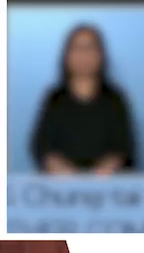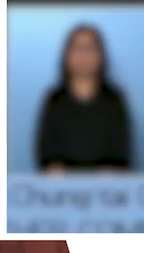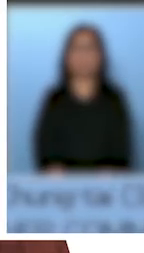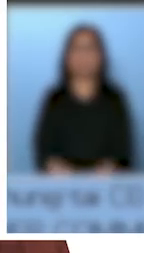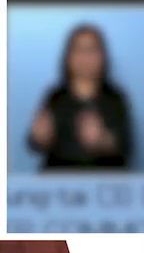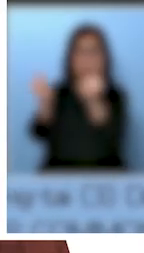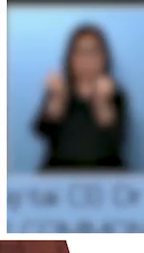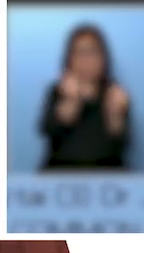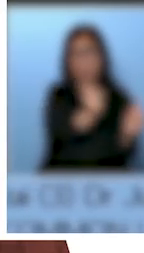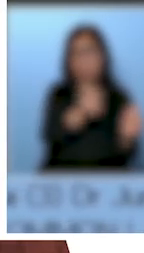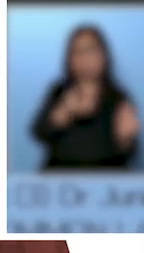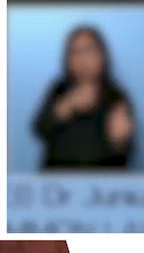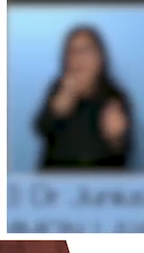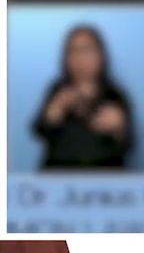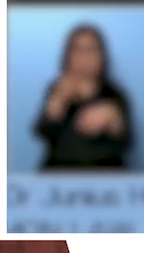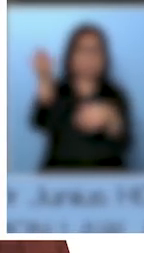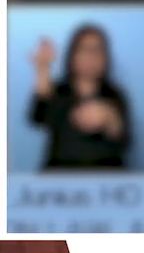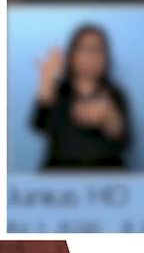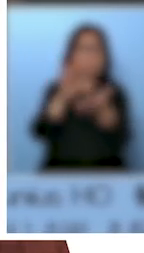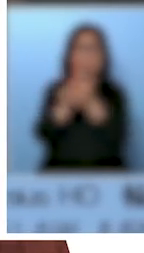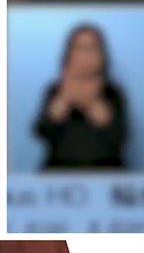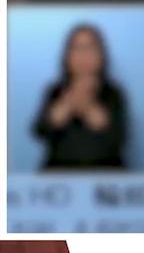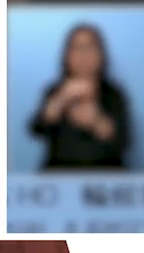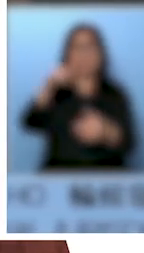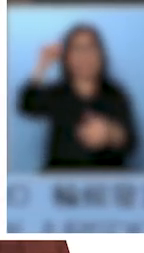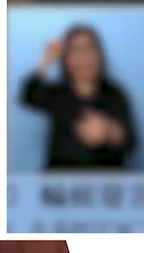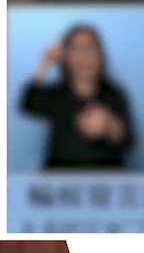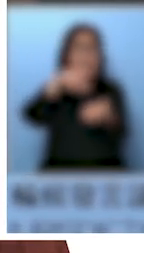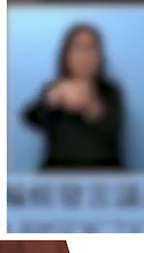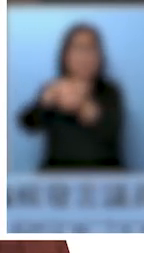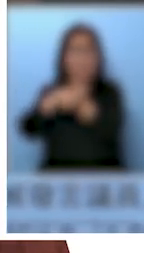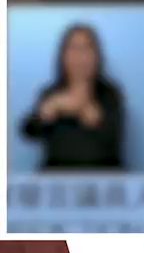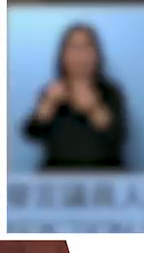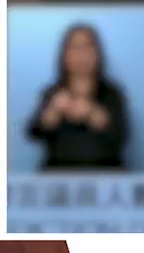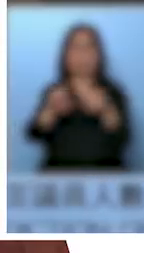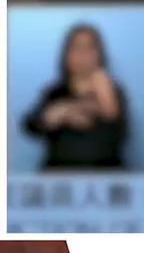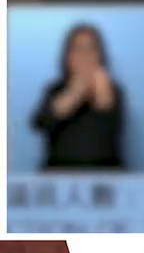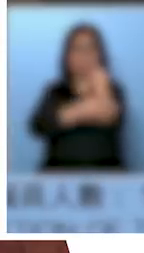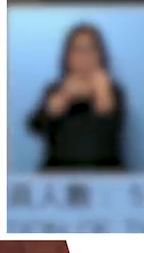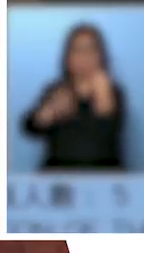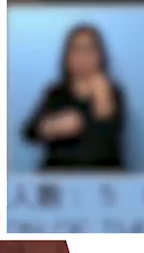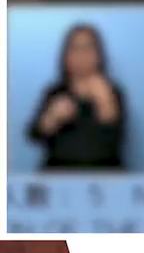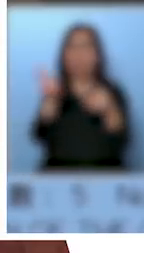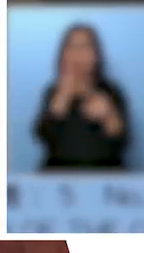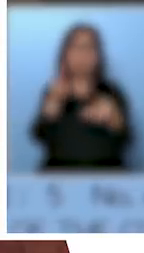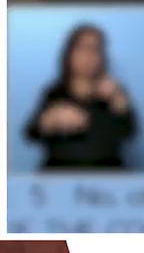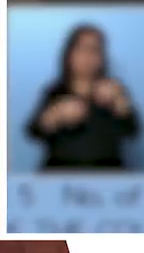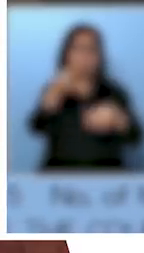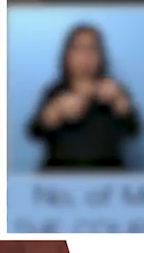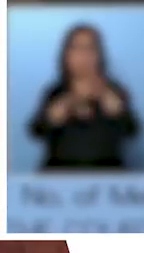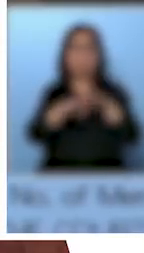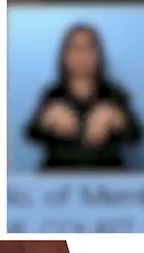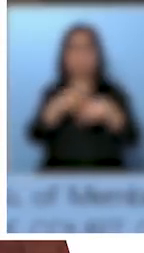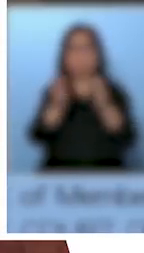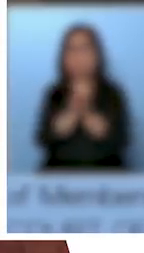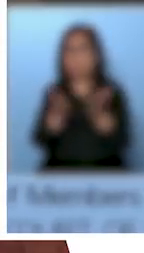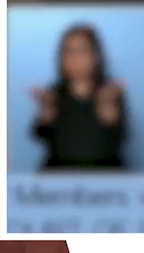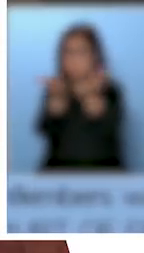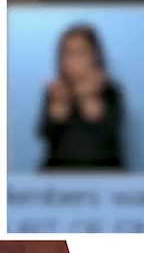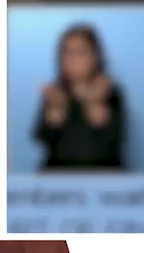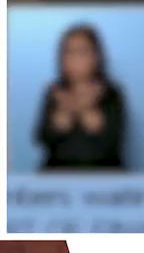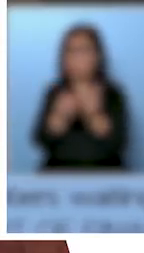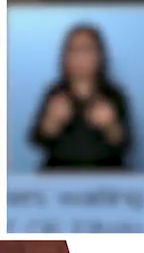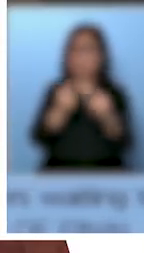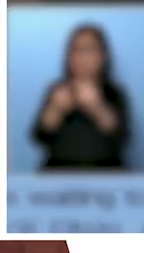我哋一路都提出就係話，就住過去嘅一啲黑暴嘅案件嘅判刑，睇嚟係有量刑不公，唔能夠彰顯嗰個阻